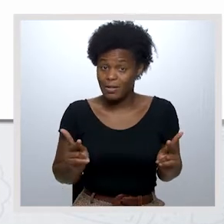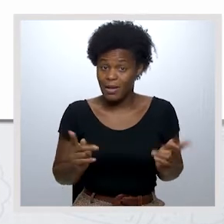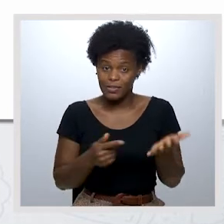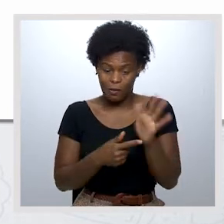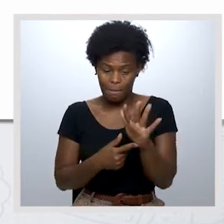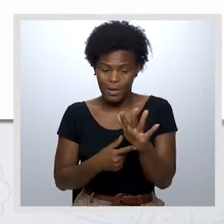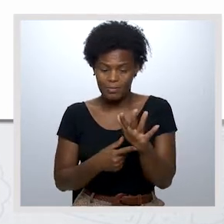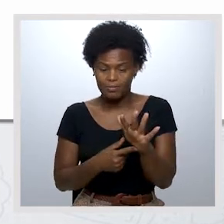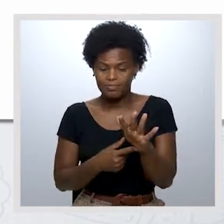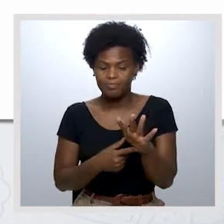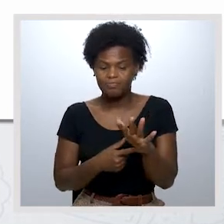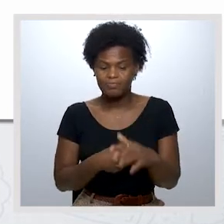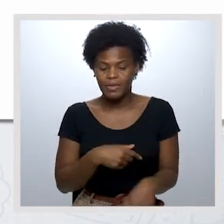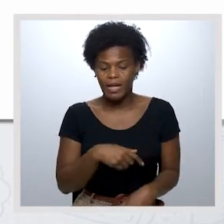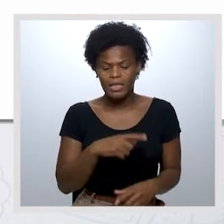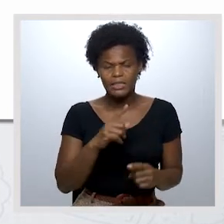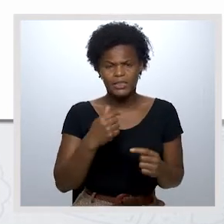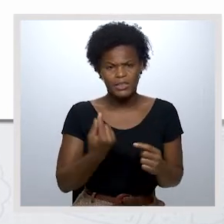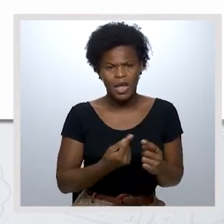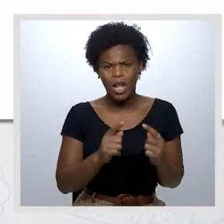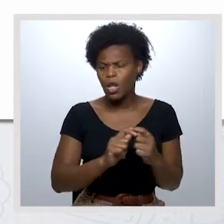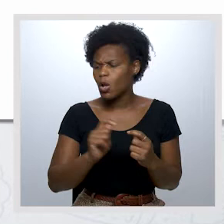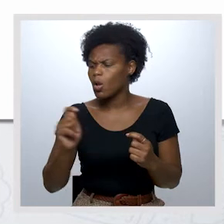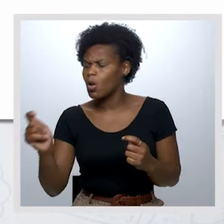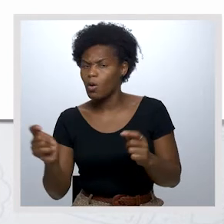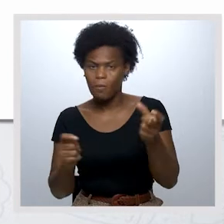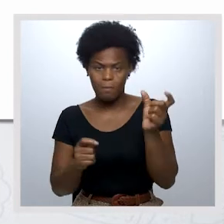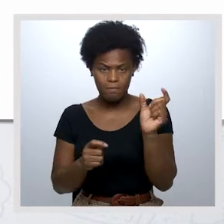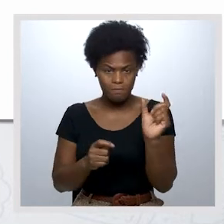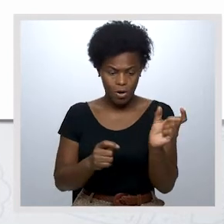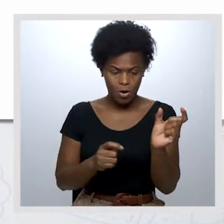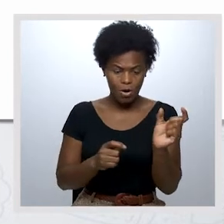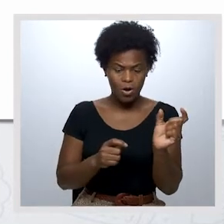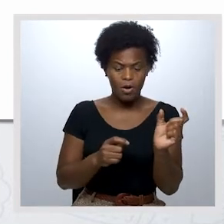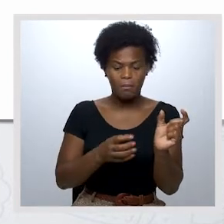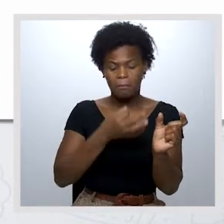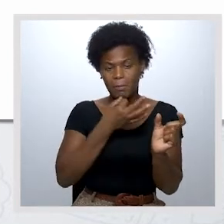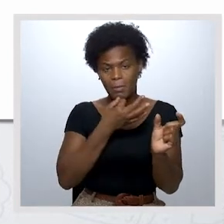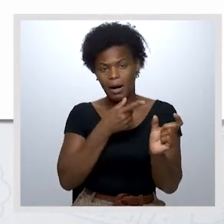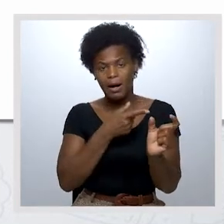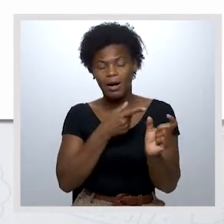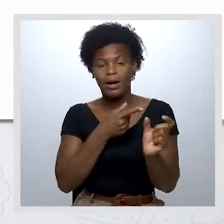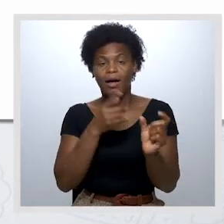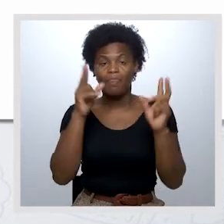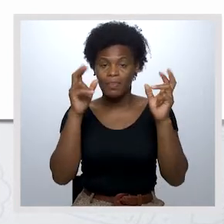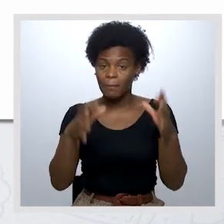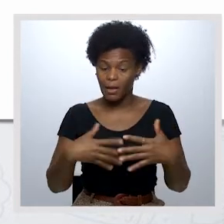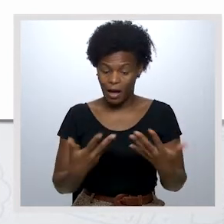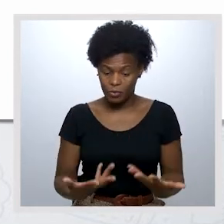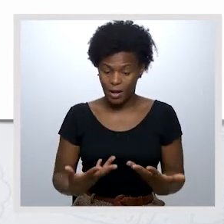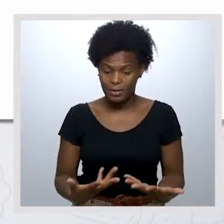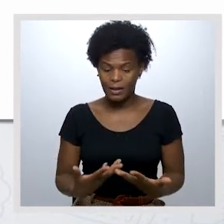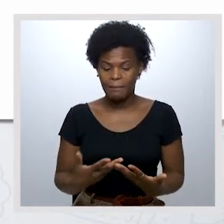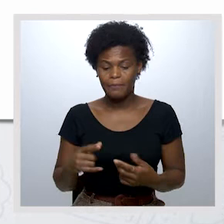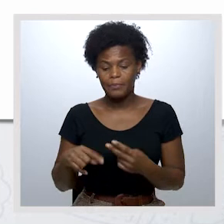Exemple, c'est trop long. Les mots font référence à l'actualité.